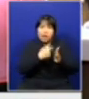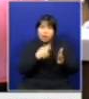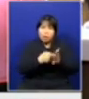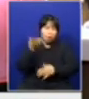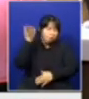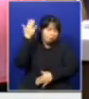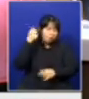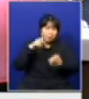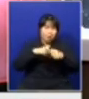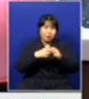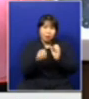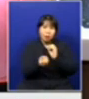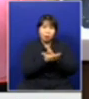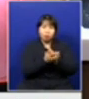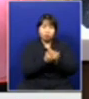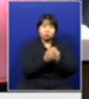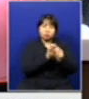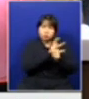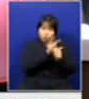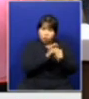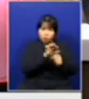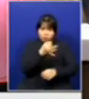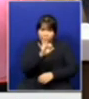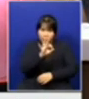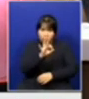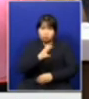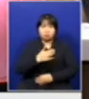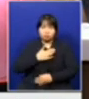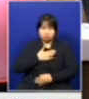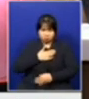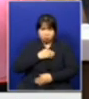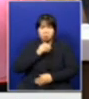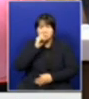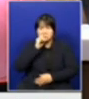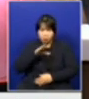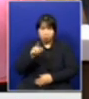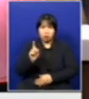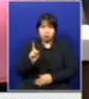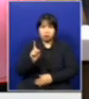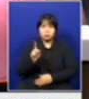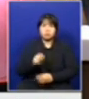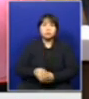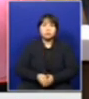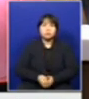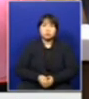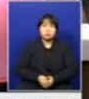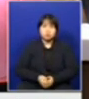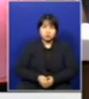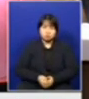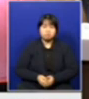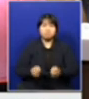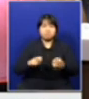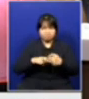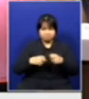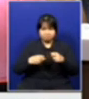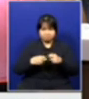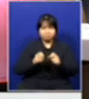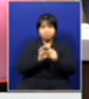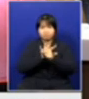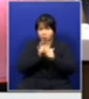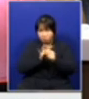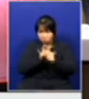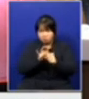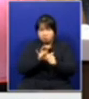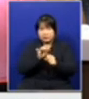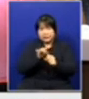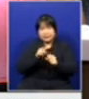ควิด-19 ซึ่งดิฉันขอยืนยันความเสียหายอีกครั้งหนึ่งว่าวิกฤตโควิด-19 ได้สร้างความเสียห